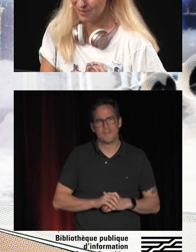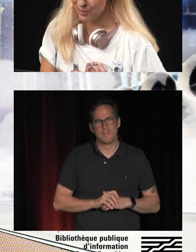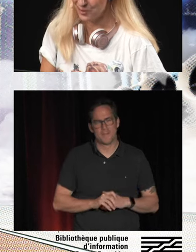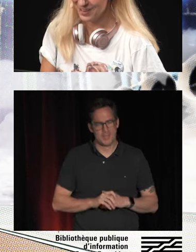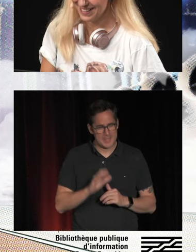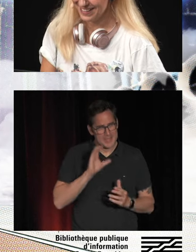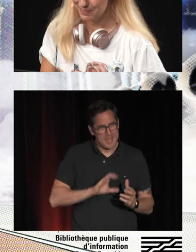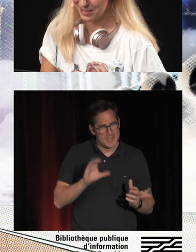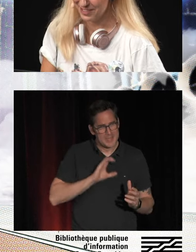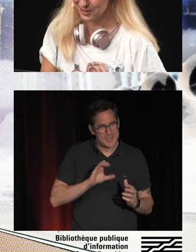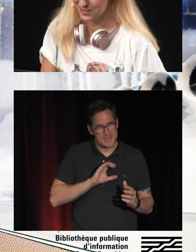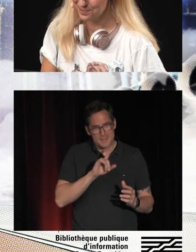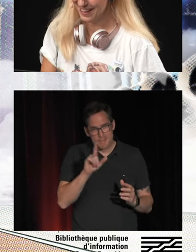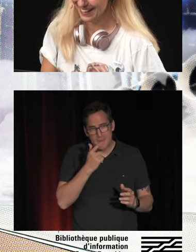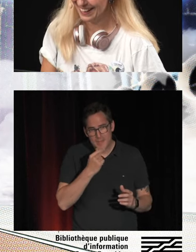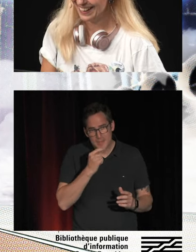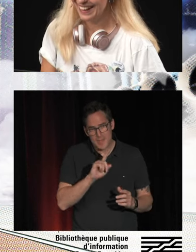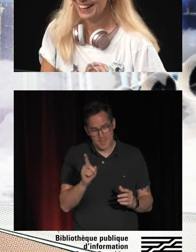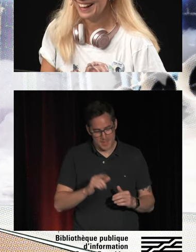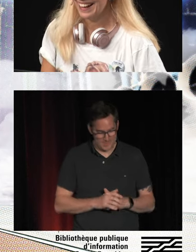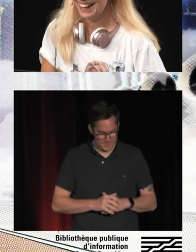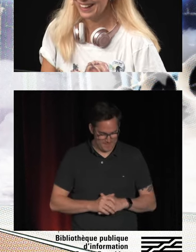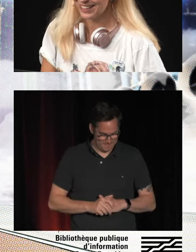Je fais de mon mieux. C'est pas évident, c'est tout.